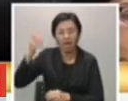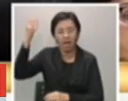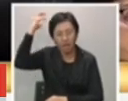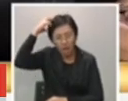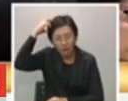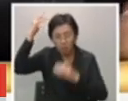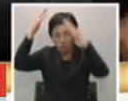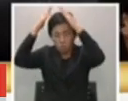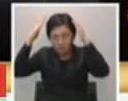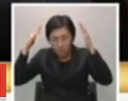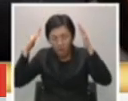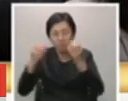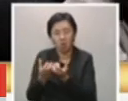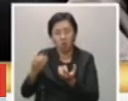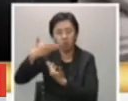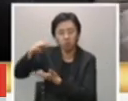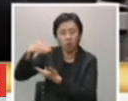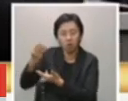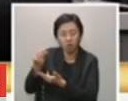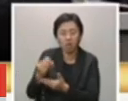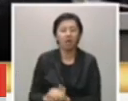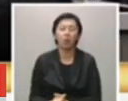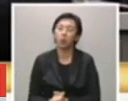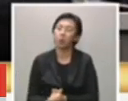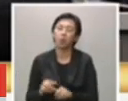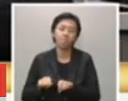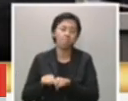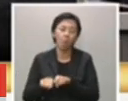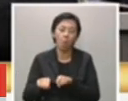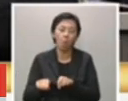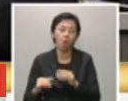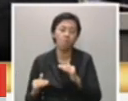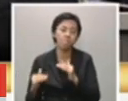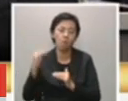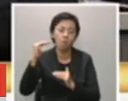ตอนนี้เวียดนามการส่งออกแซงหน้าไทยไปแล้ว